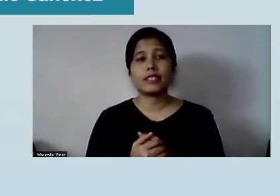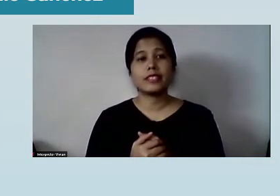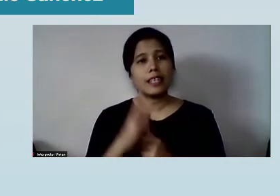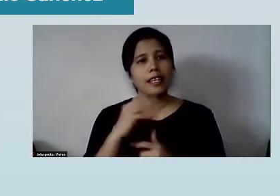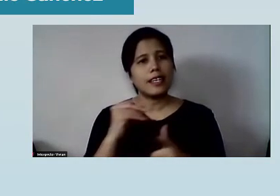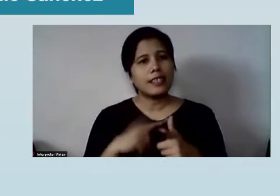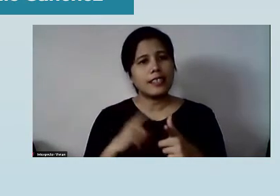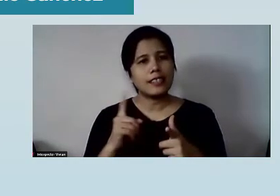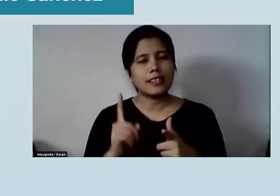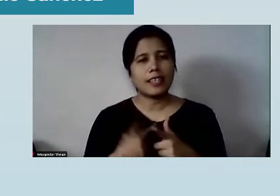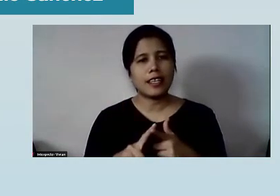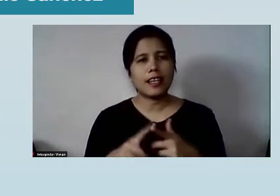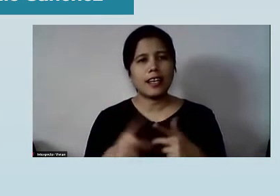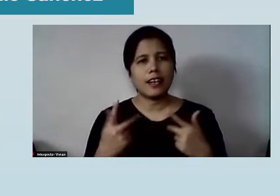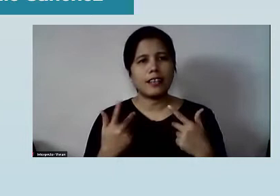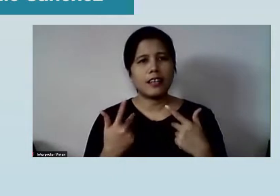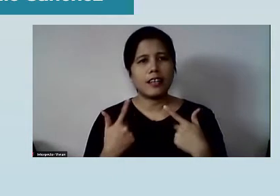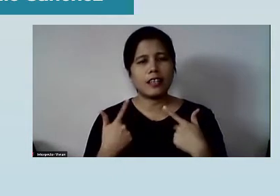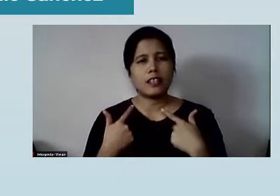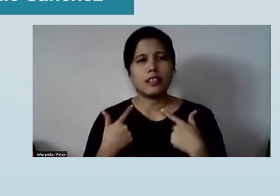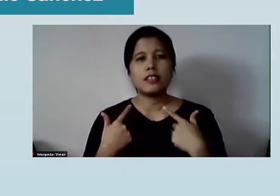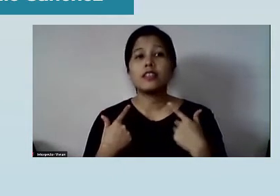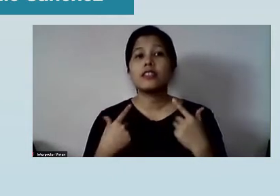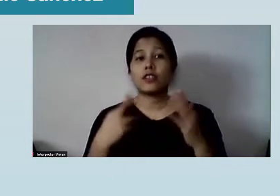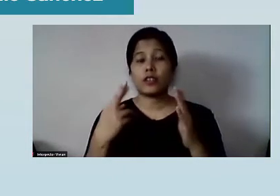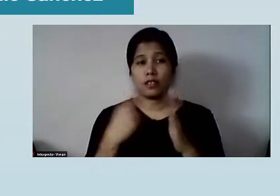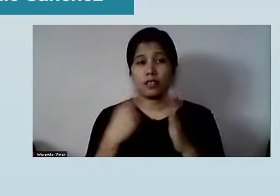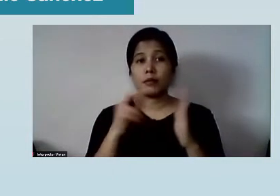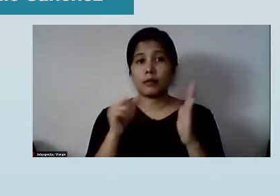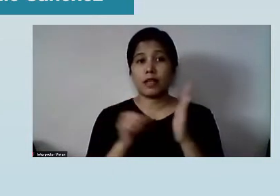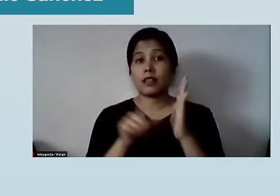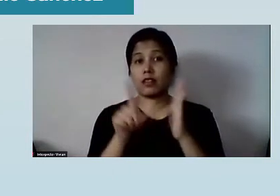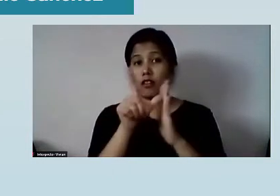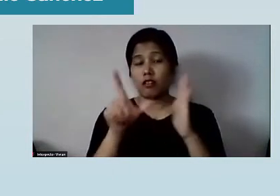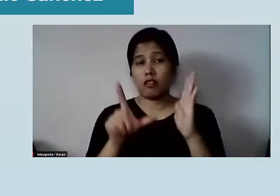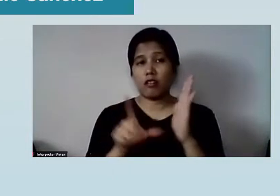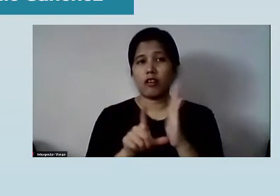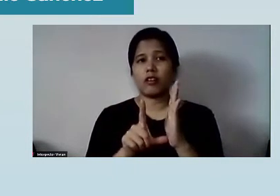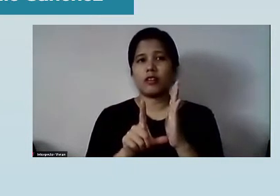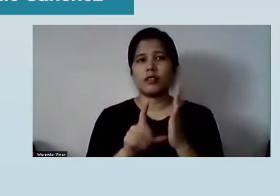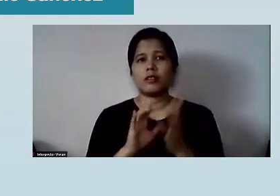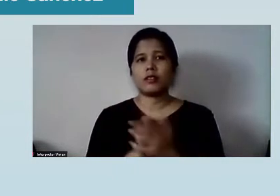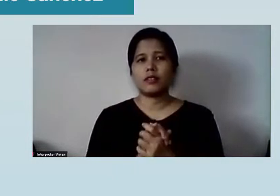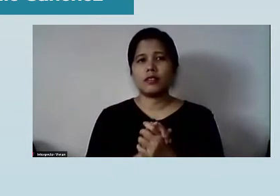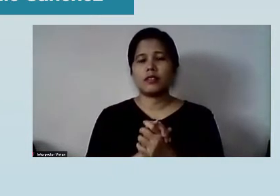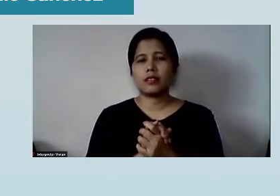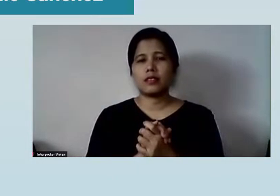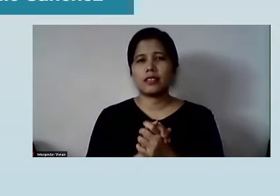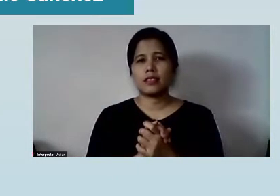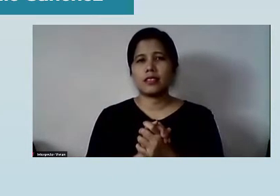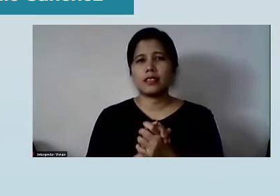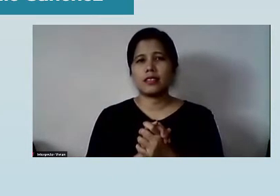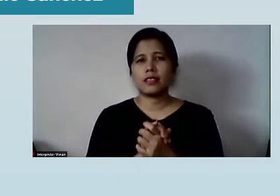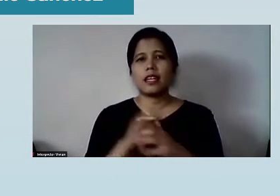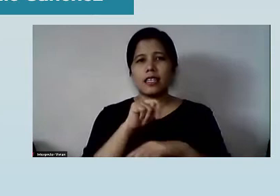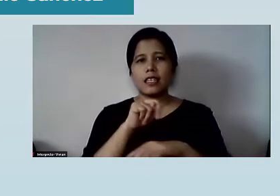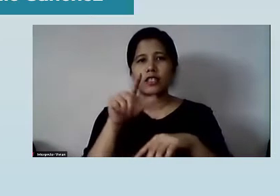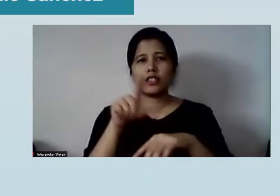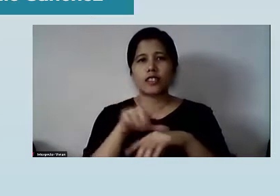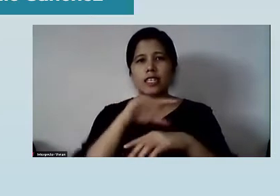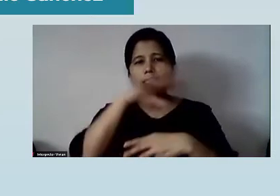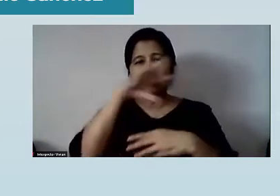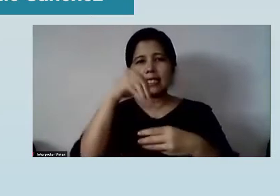And then, ito nga, batas na ito, yung sa cancer law, yung National